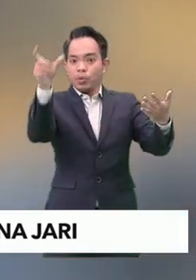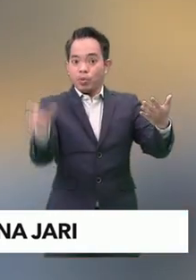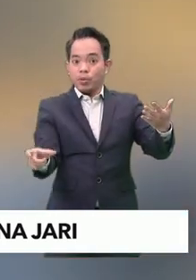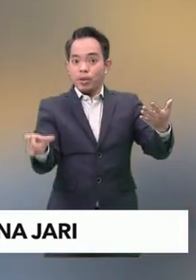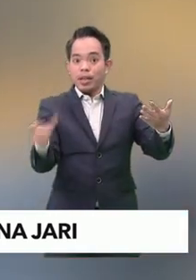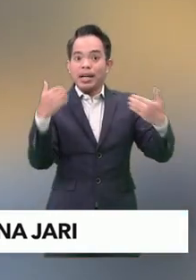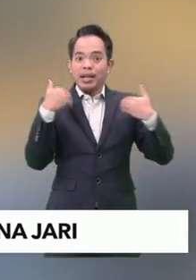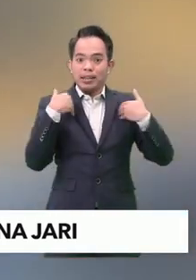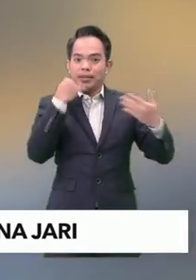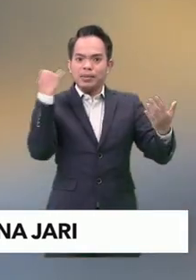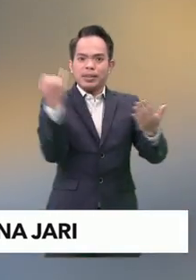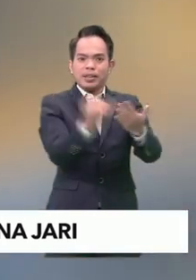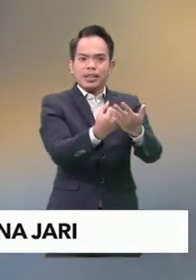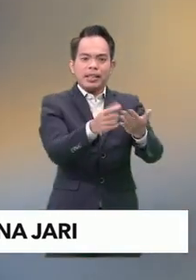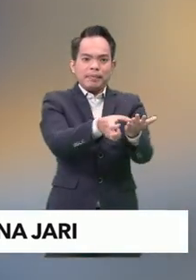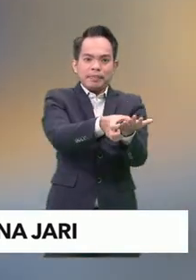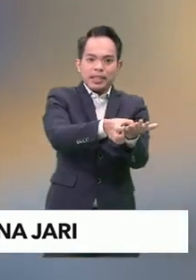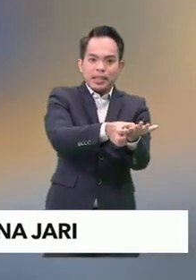mempunyai